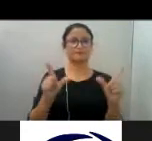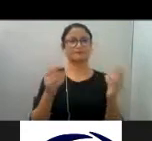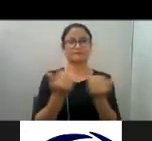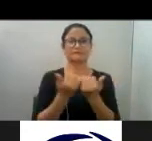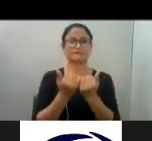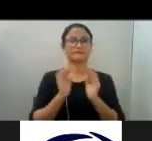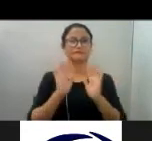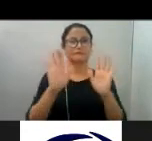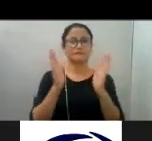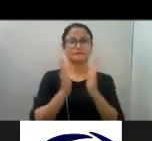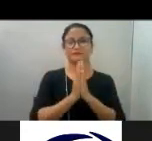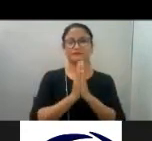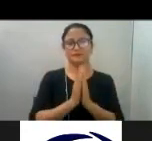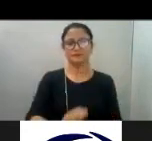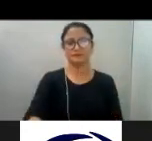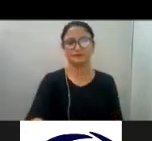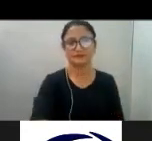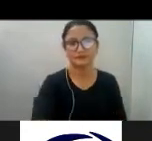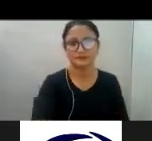गर्छु। हस् धन्यवाद नमस्कार।